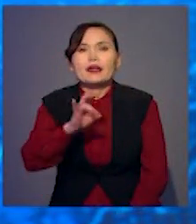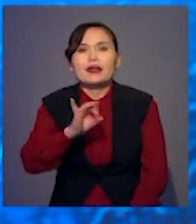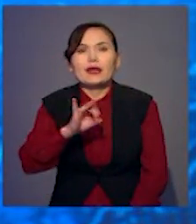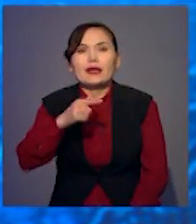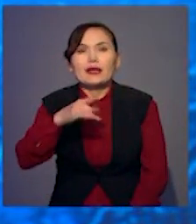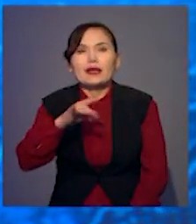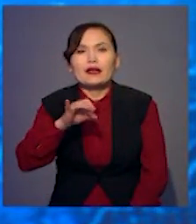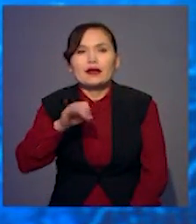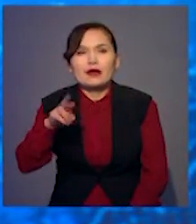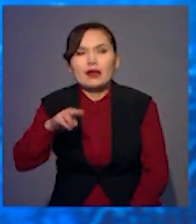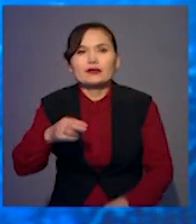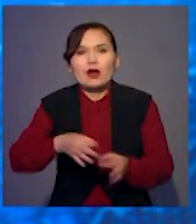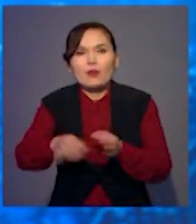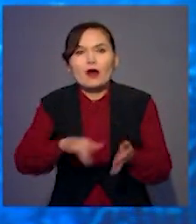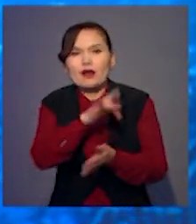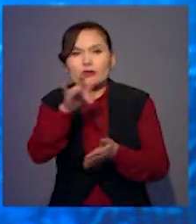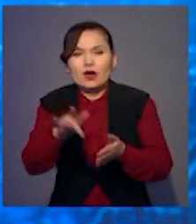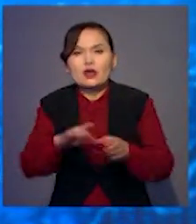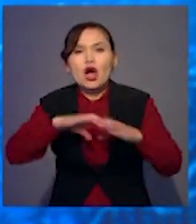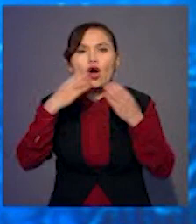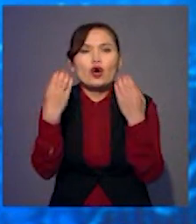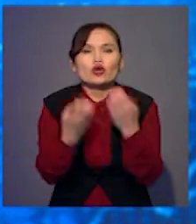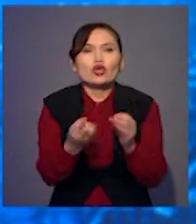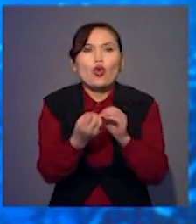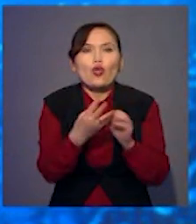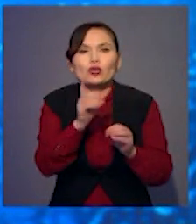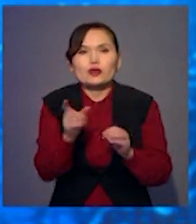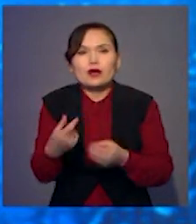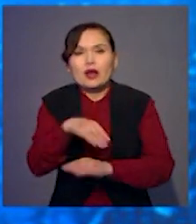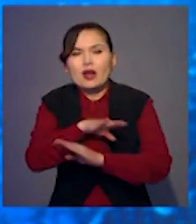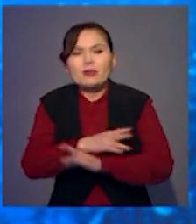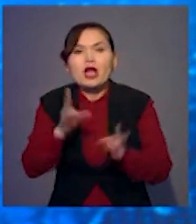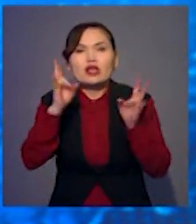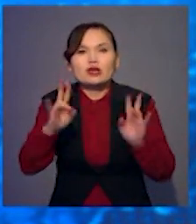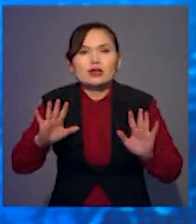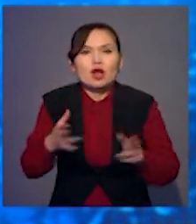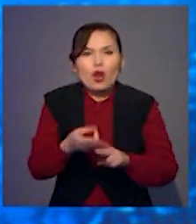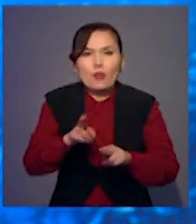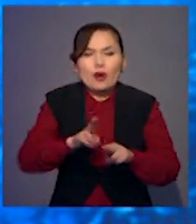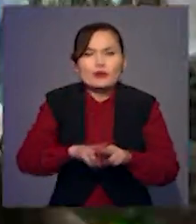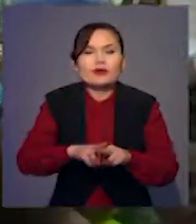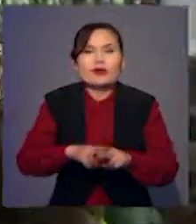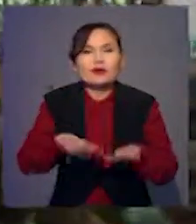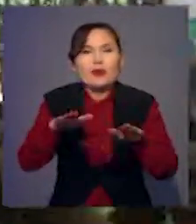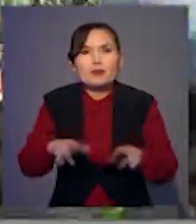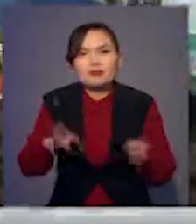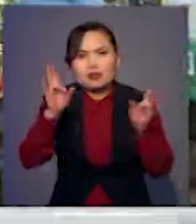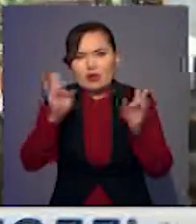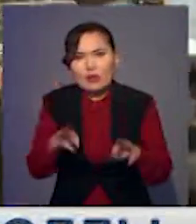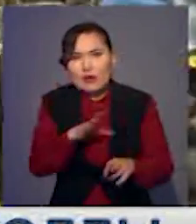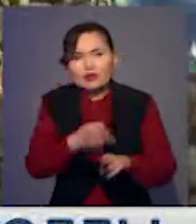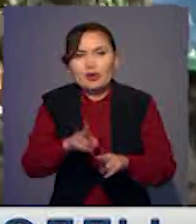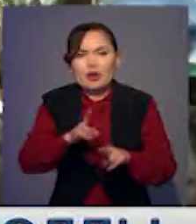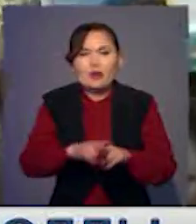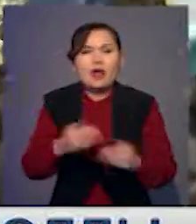Нигерияның Порт-Харкорт қаласындағы стадионда 14 адам қаза тапты. Қайғылы оқиға осы ел президенті Мухаммад